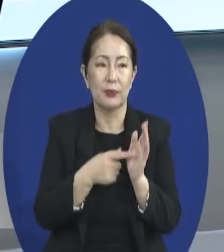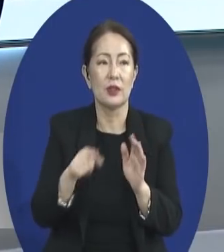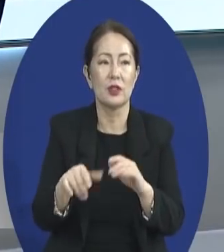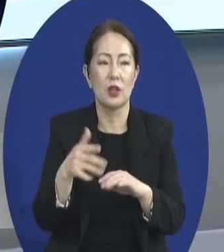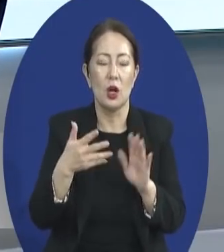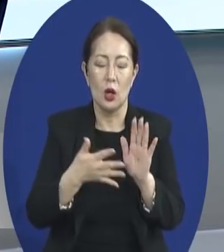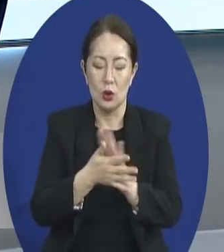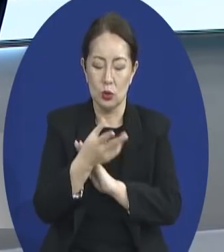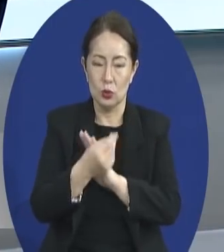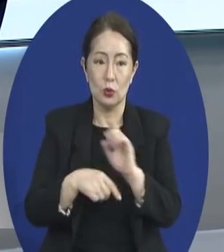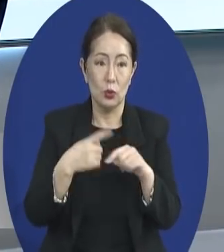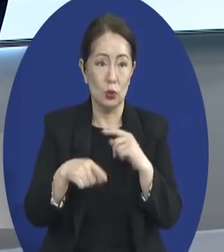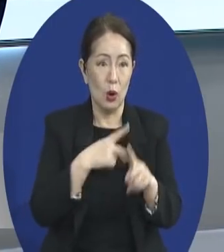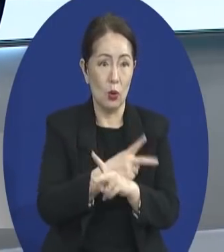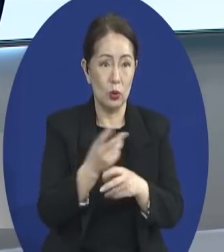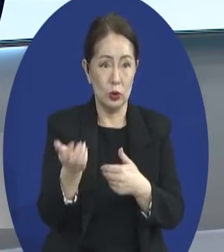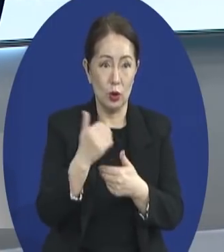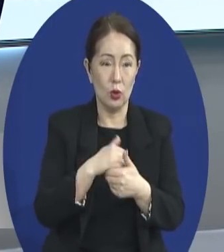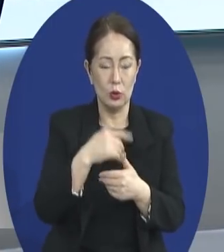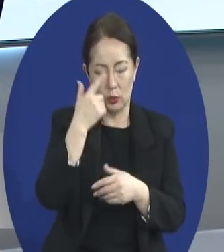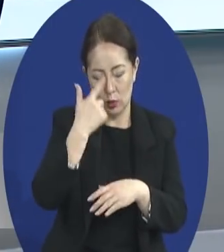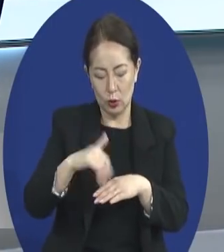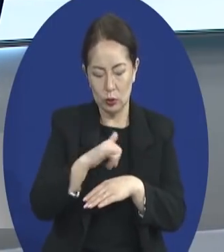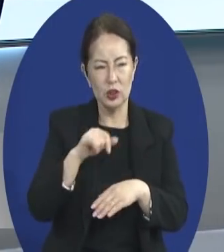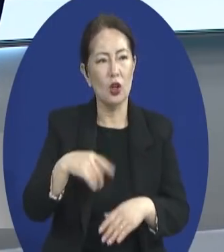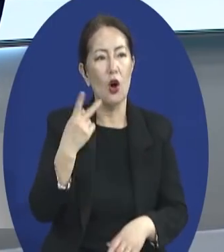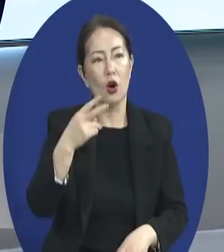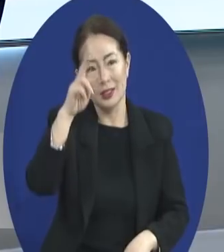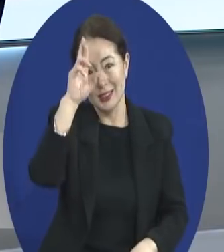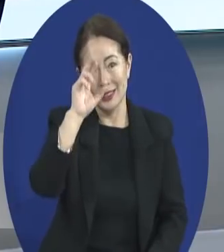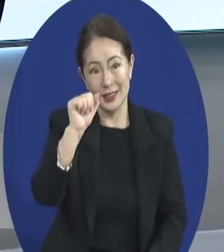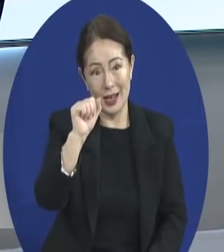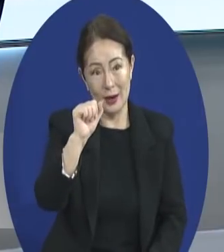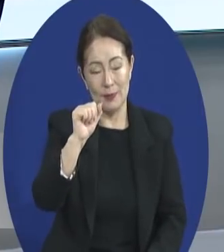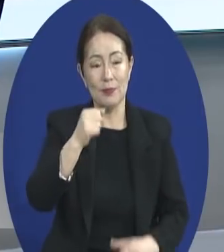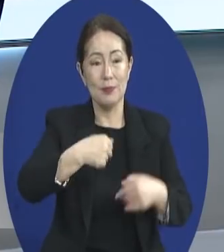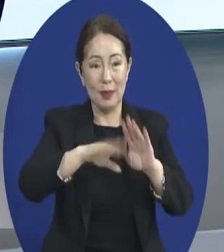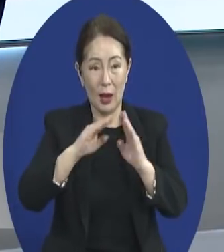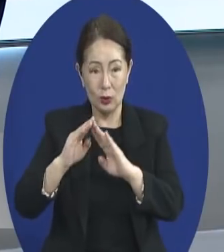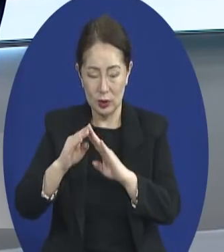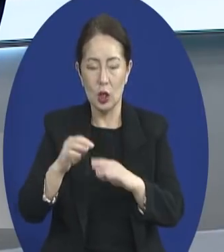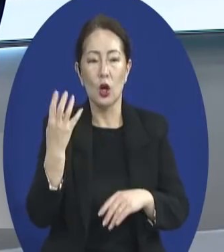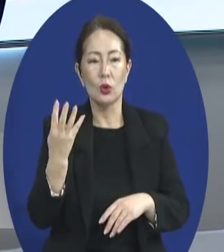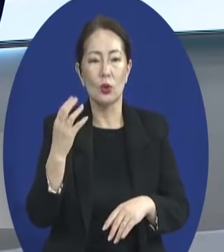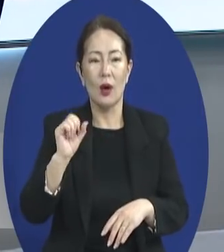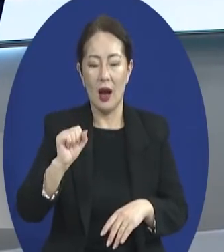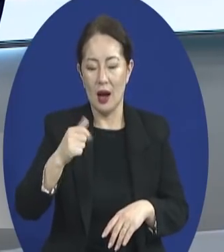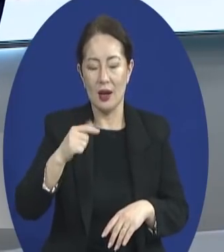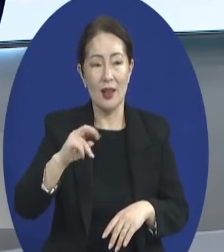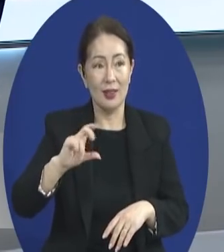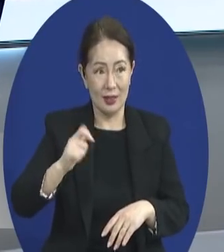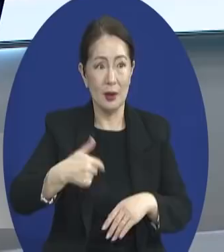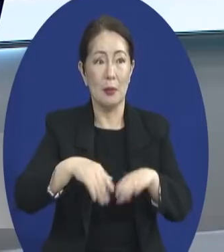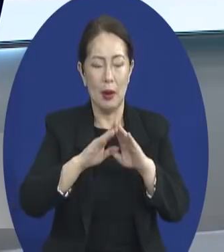тухай хуульд заасанаар бол Монгол улсын энэ онд 2 яам 4 агентлагийг байгуулах байгуулах ёстой. За энд нийтдээ 80 орчим